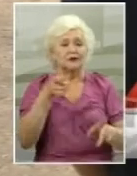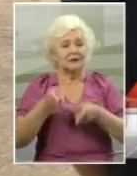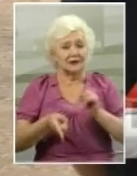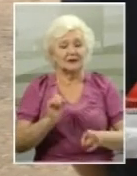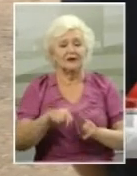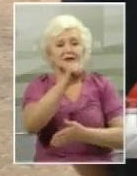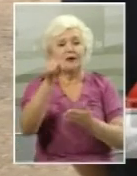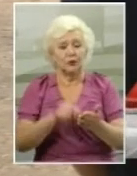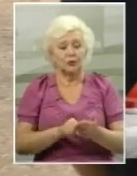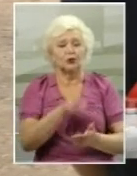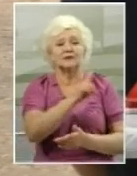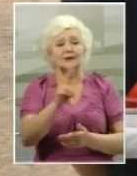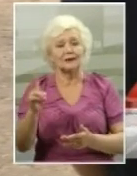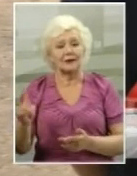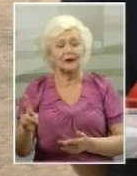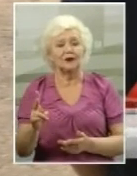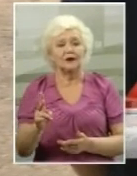підходять із якимось